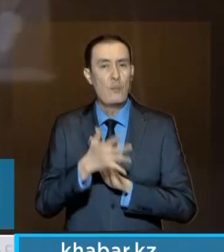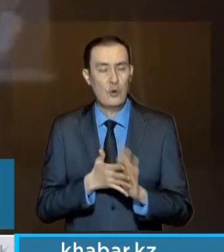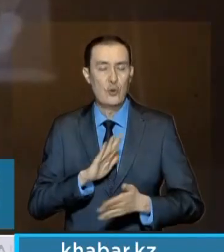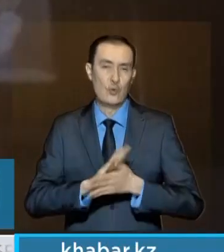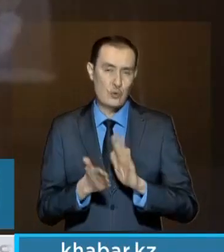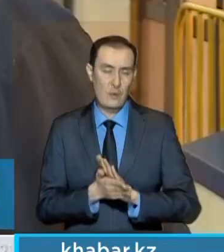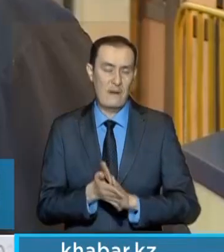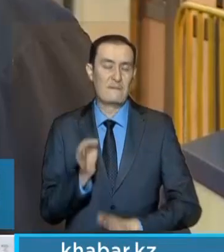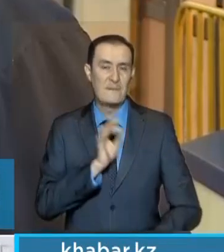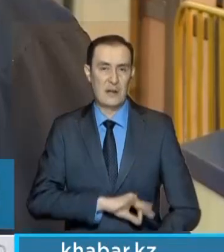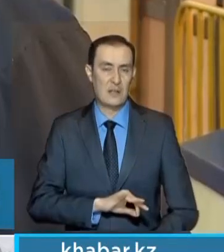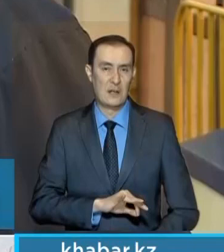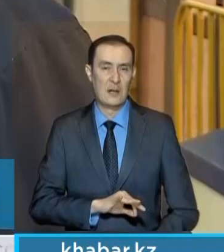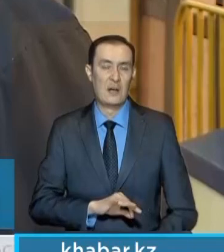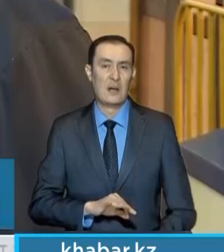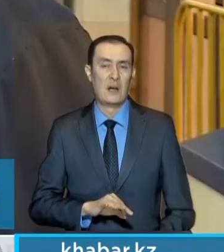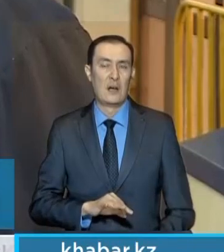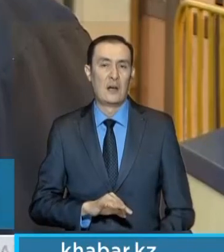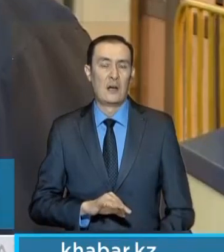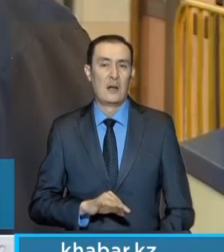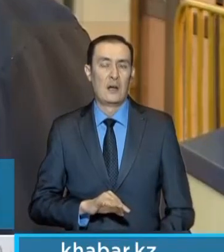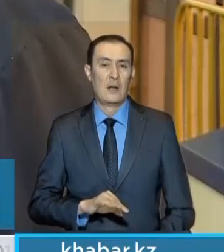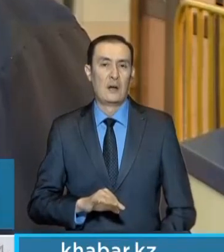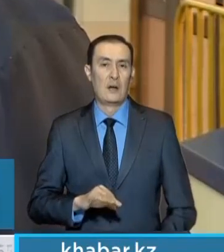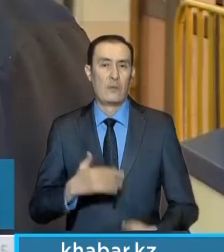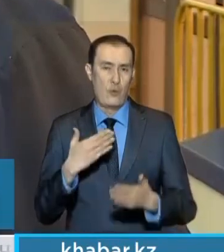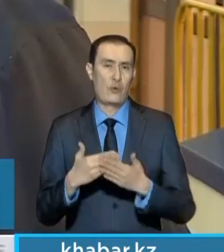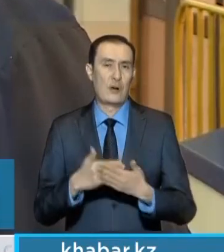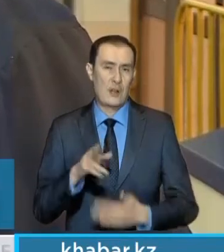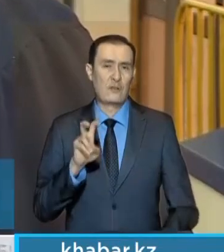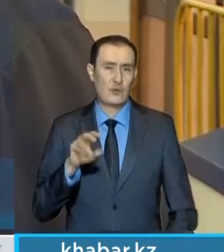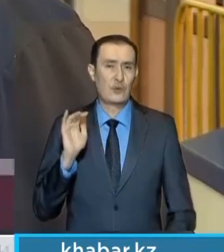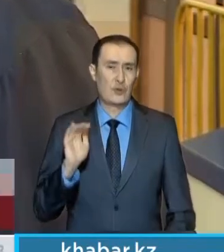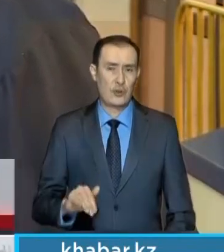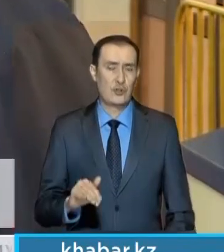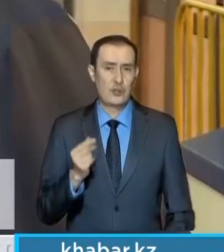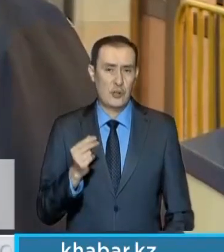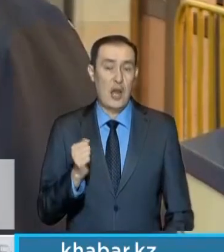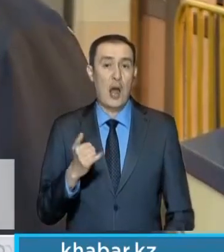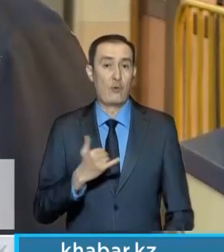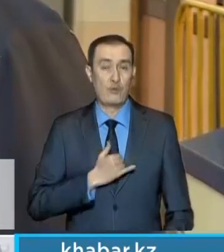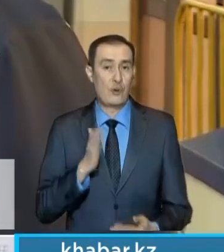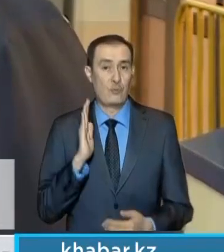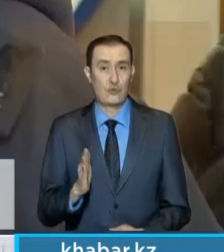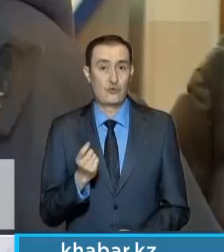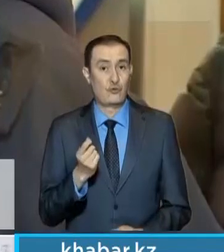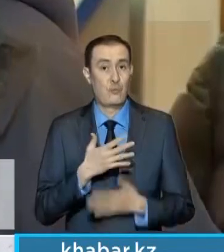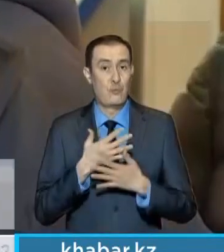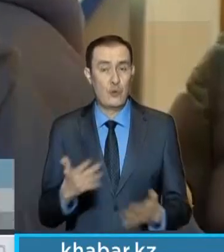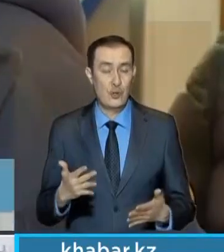условия выгодные под 200 скажем А тут у меня будет чуть больше